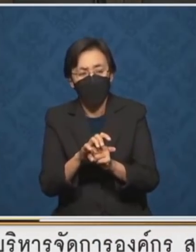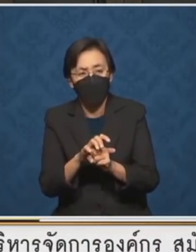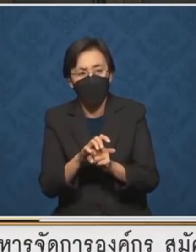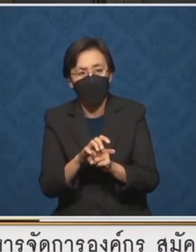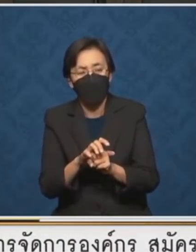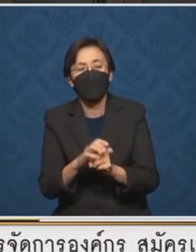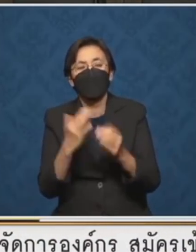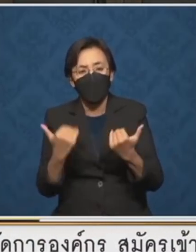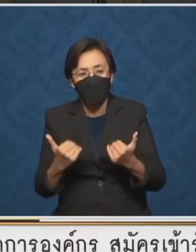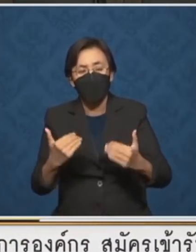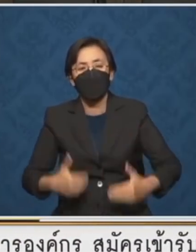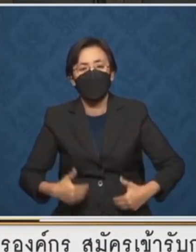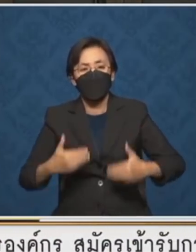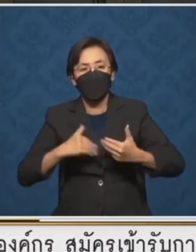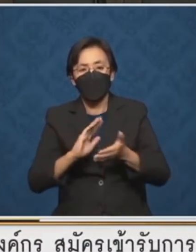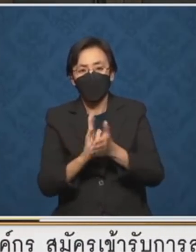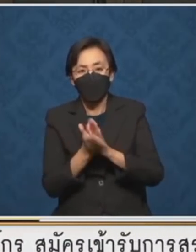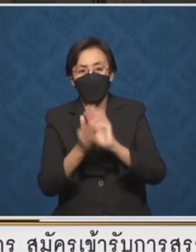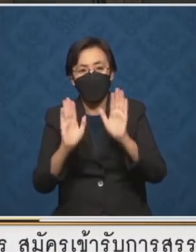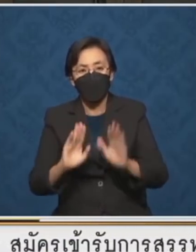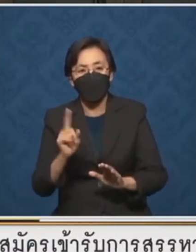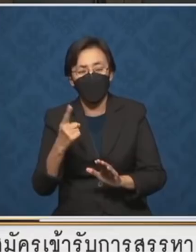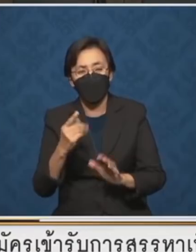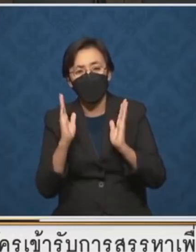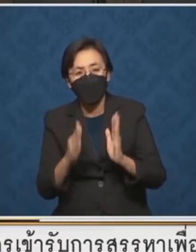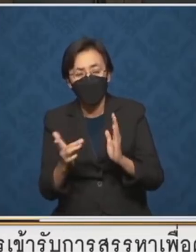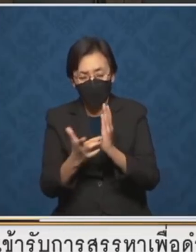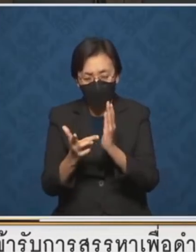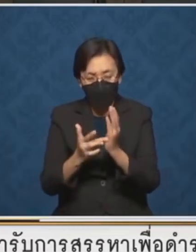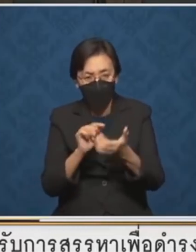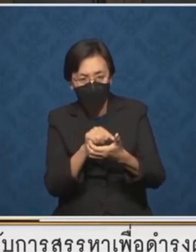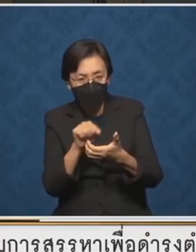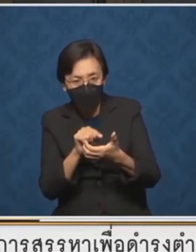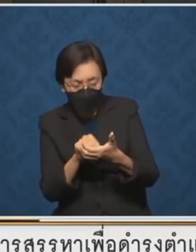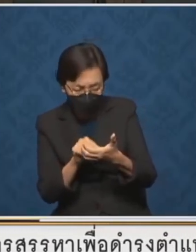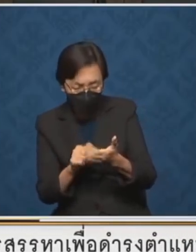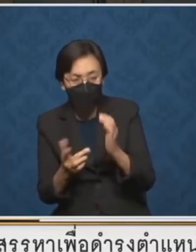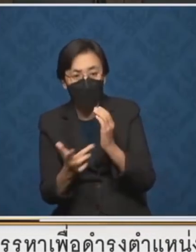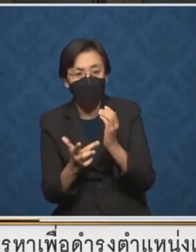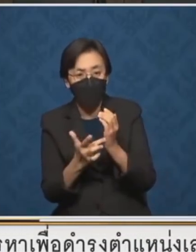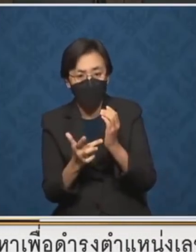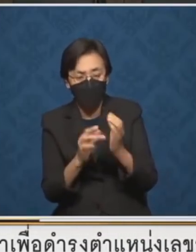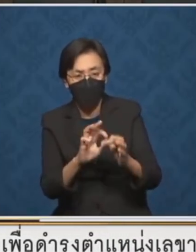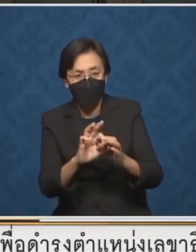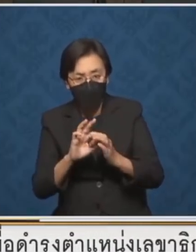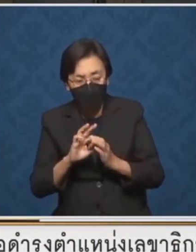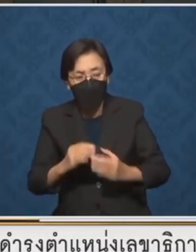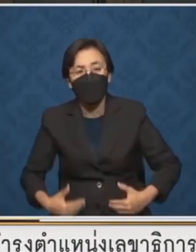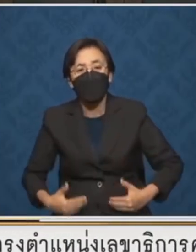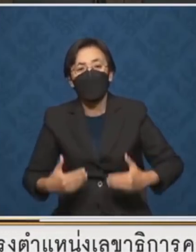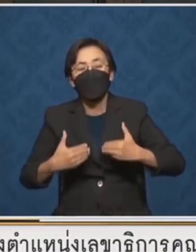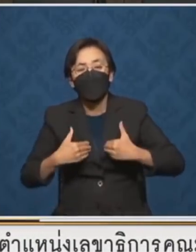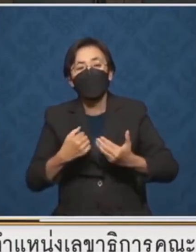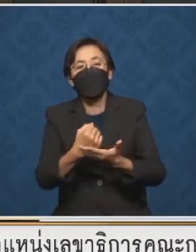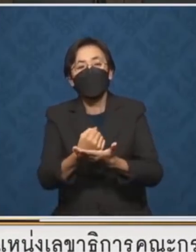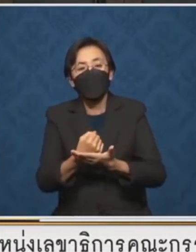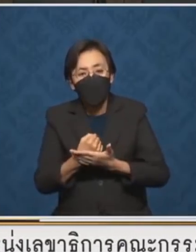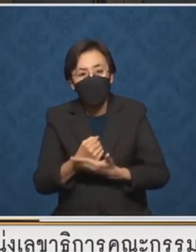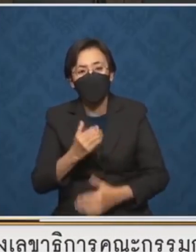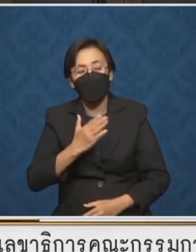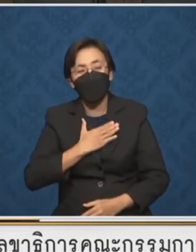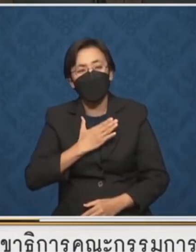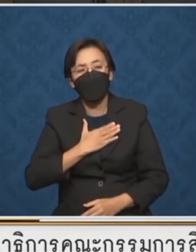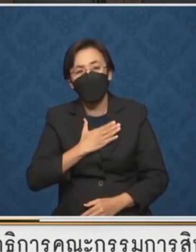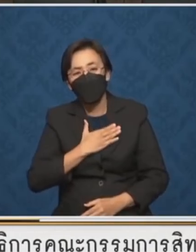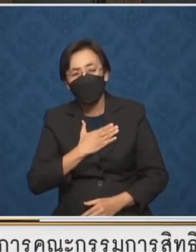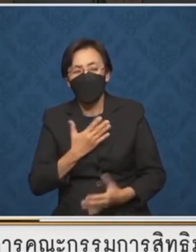ว่า New Normalทุกคนต่างก็ต้องใช้เทคโนโลยีเพื่อให้ชีวิตของเราเป็นปกติที่สุดในช่วงเวลาที่เราไม่ส